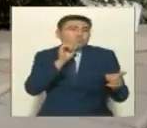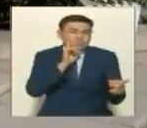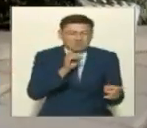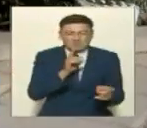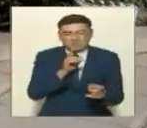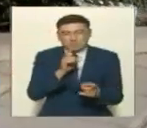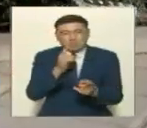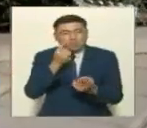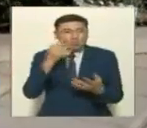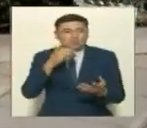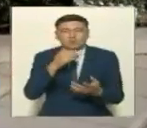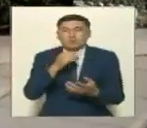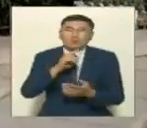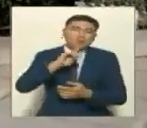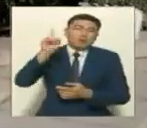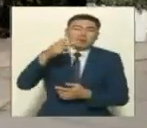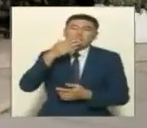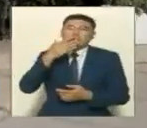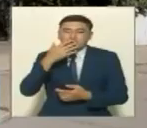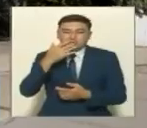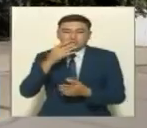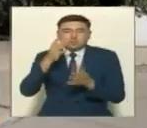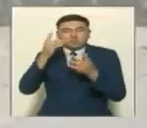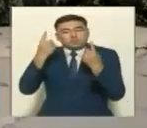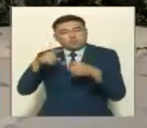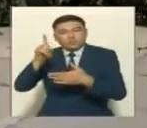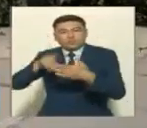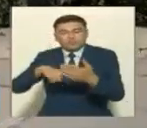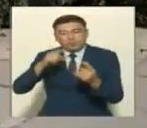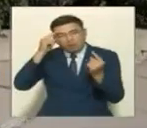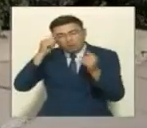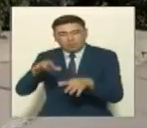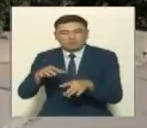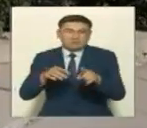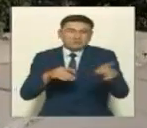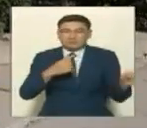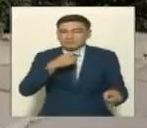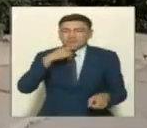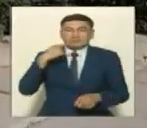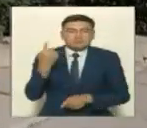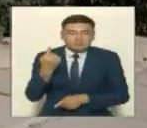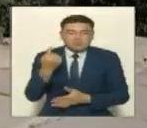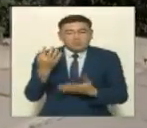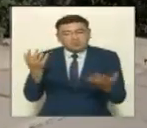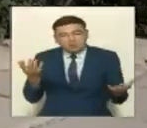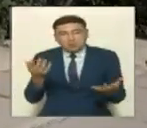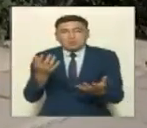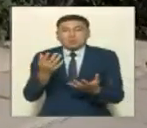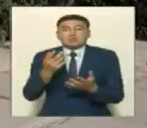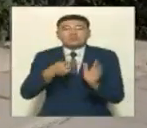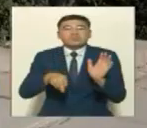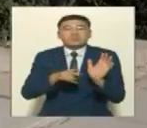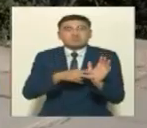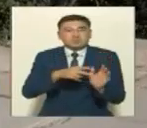ғой. Шетелде білмейсің, басқа дінге түсіп кетеді ма олар. Сол діндердің арқасында, мысалы, өзіміз былай алып қарайтын болсақ,